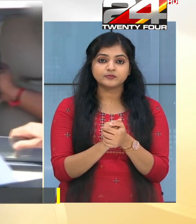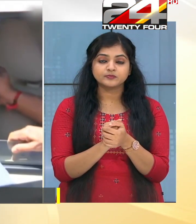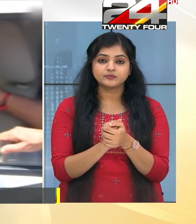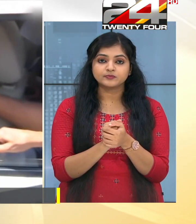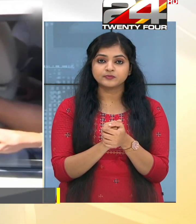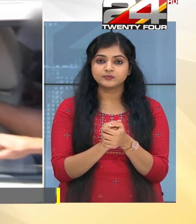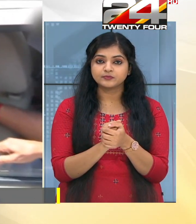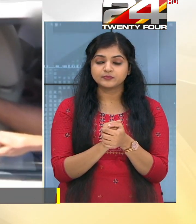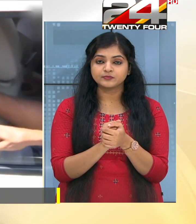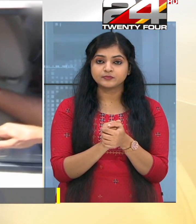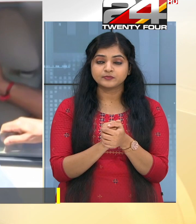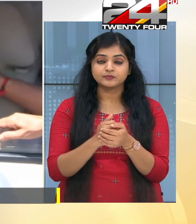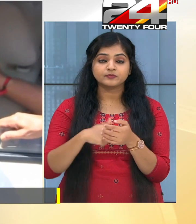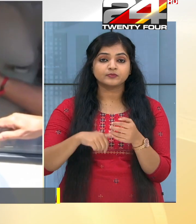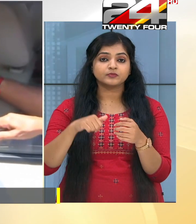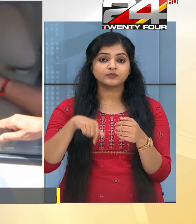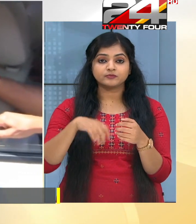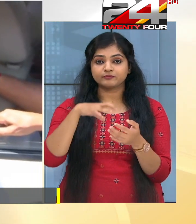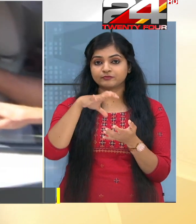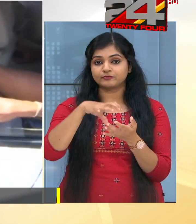people coming from all over the